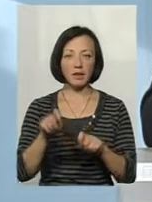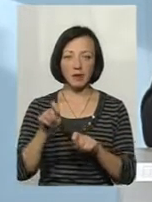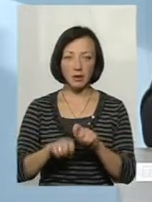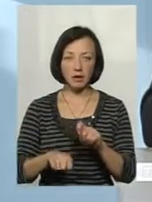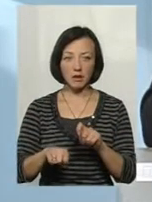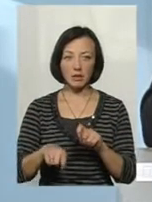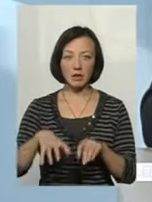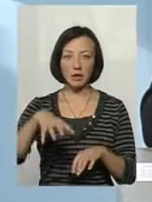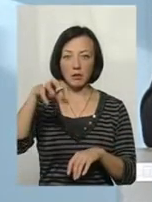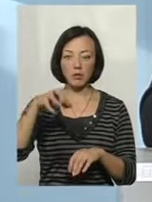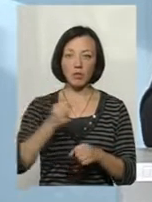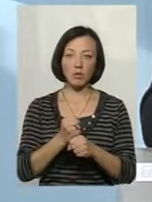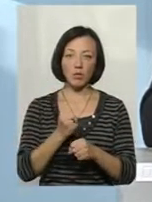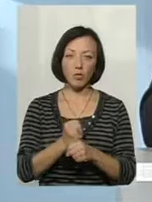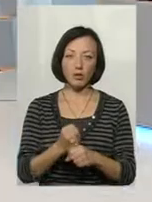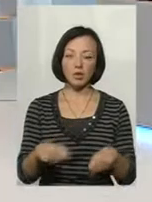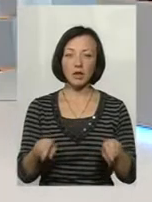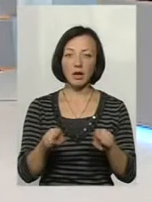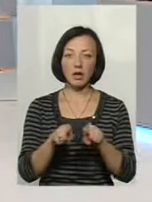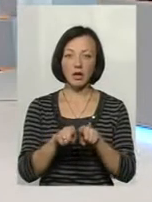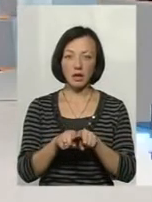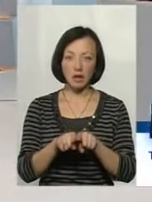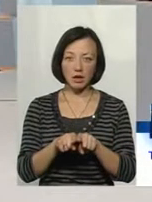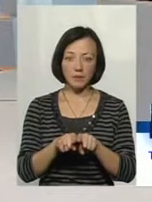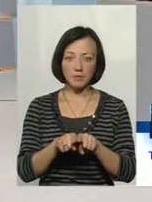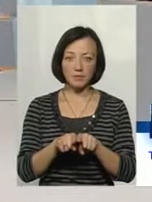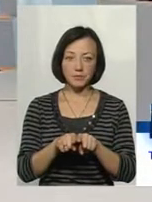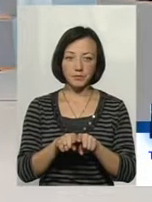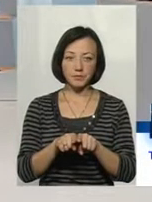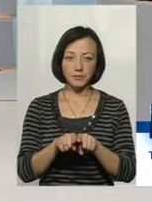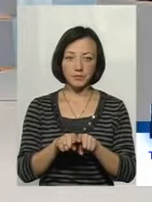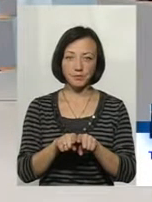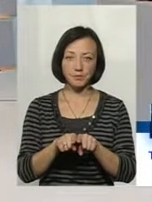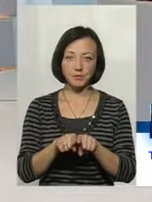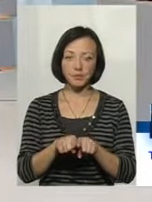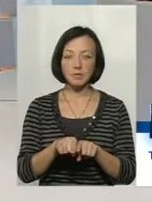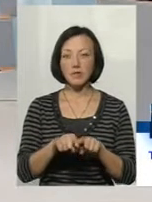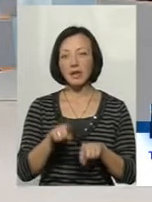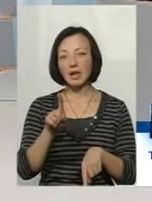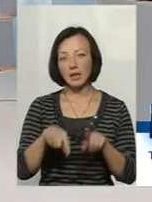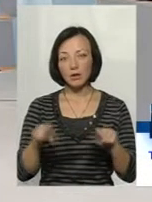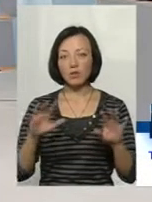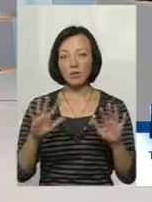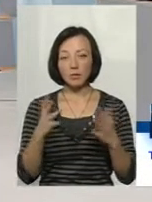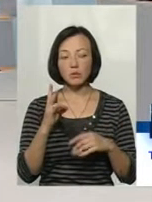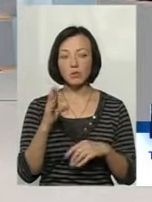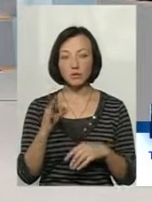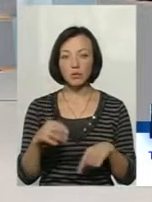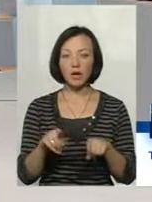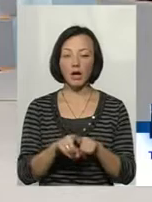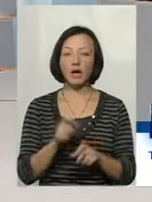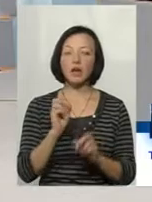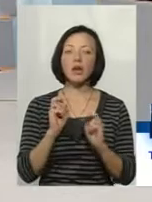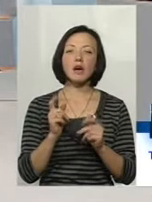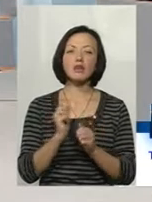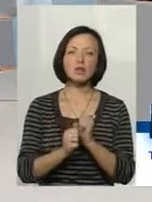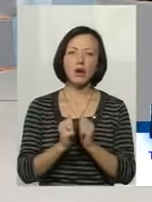їх, їхню роботу. Ну, от такий, якби, рідкісний випадок. Коли... Як часто